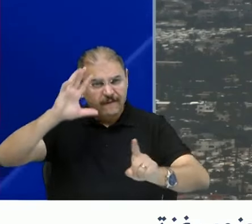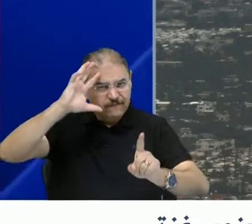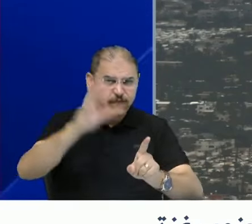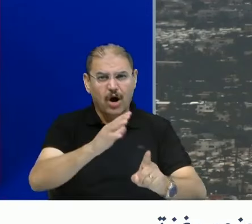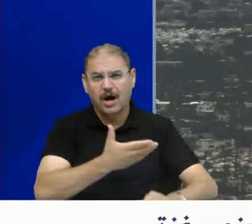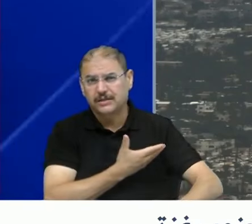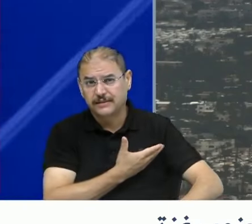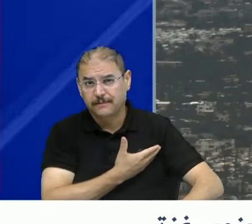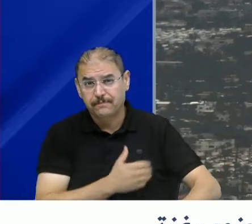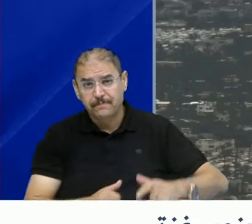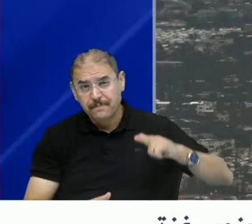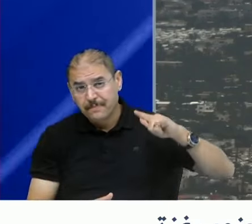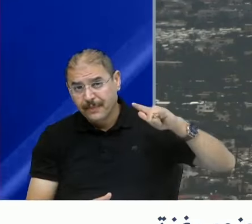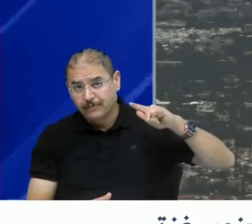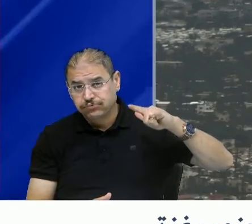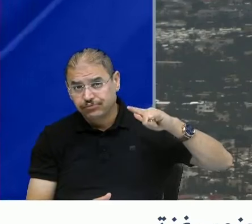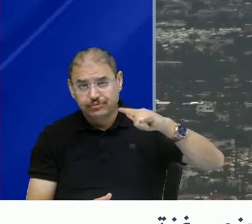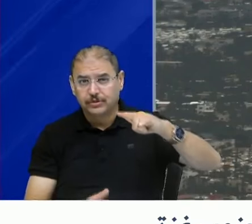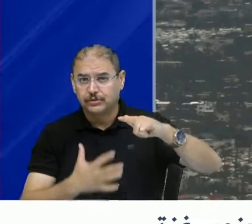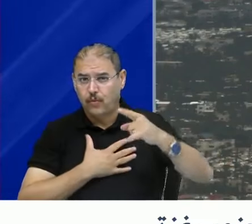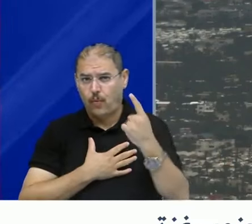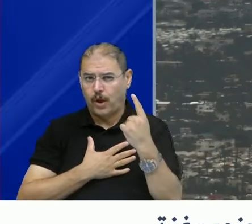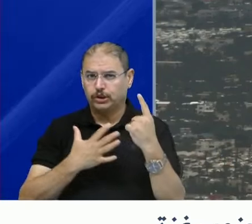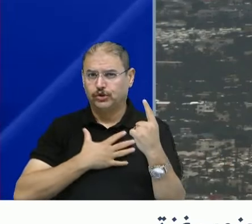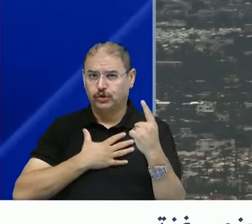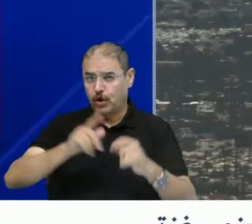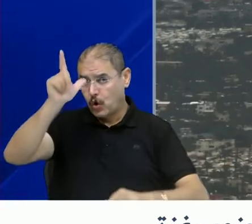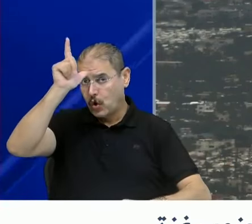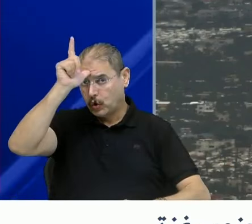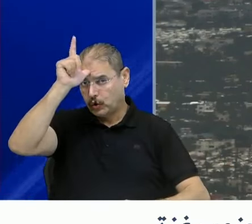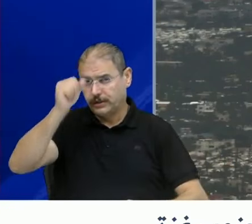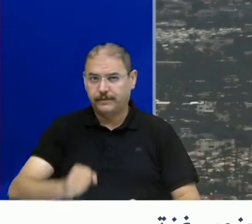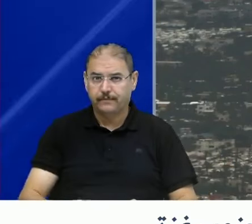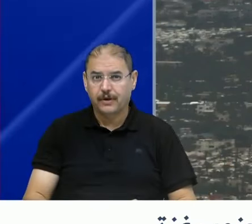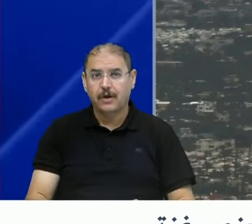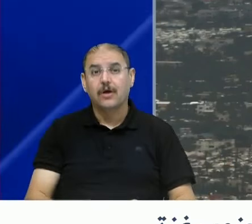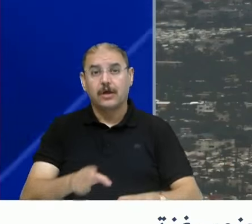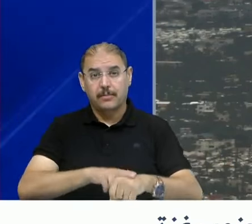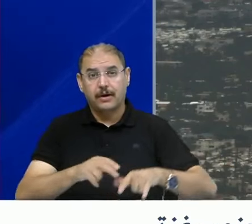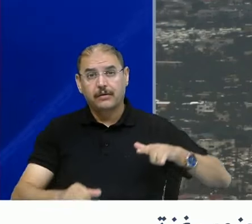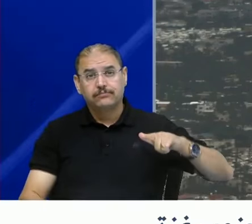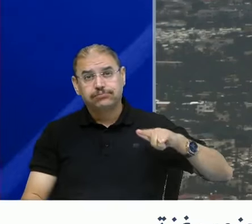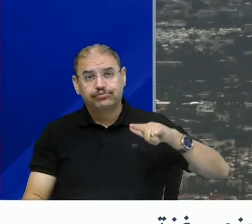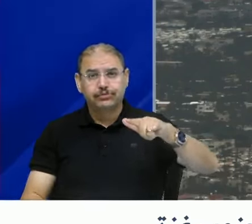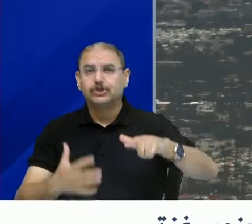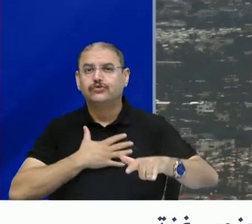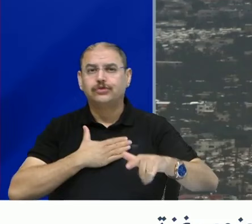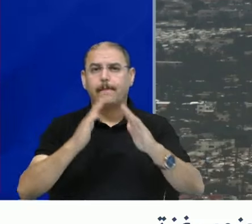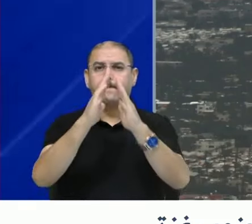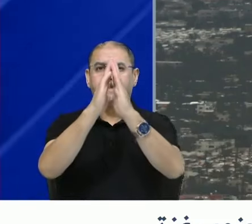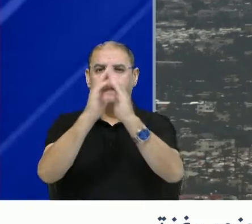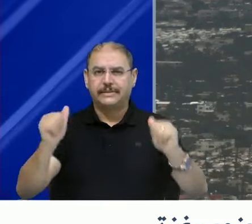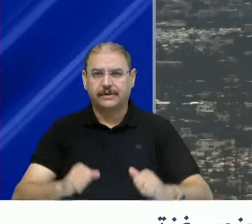وشاركت في عمليه انزال المساعدات طائره تابعه لسلاح الجو الملكي الاردني وطائره تابعه